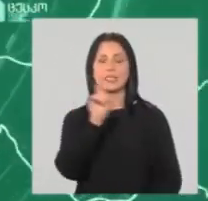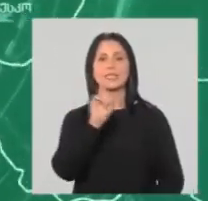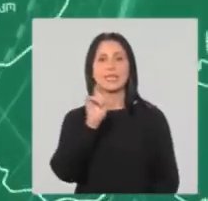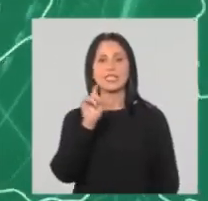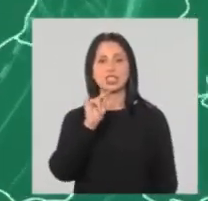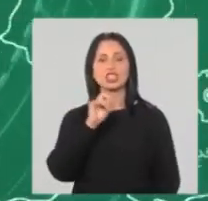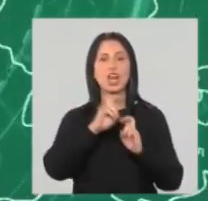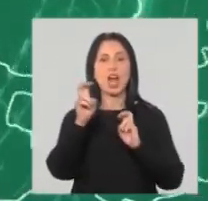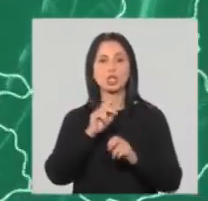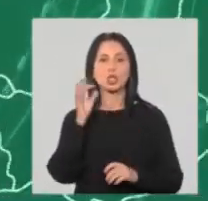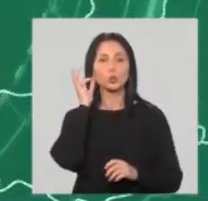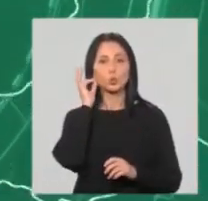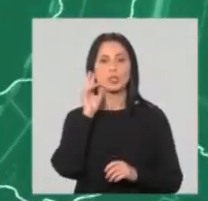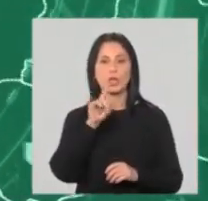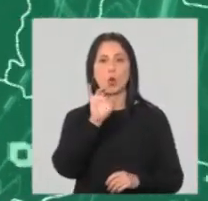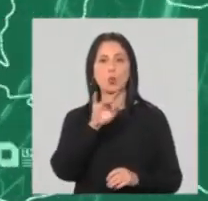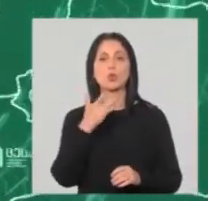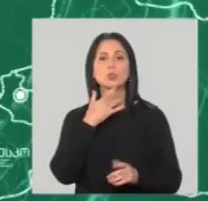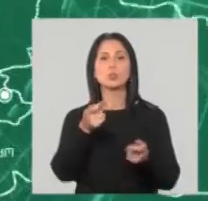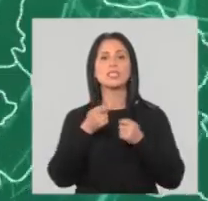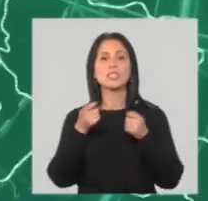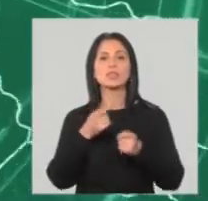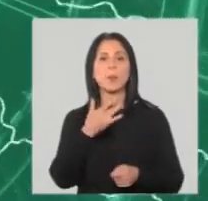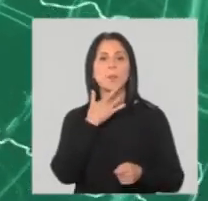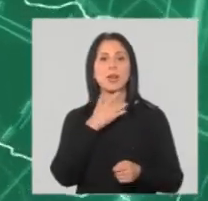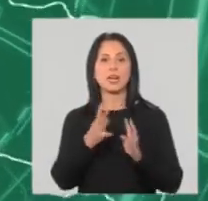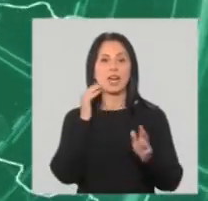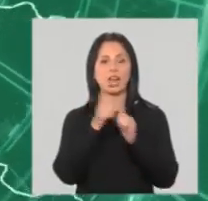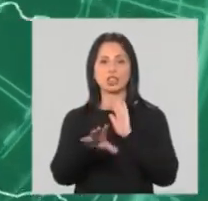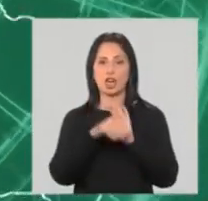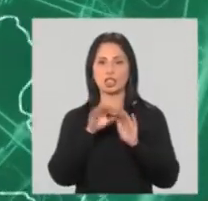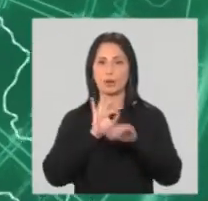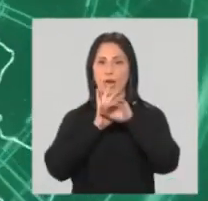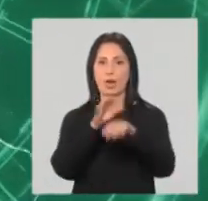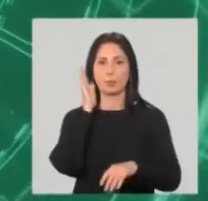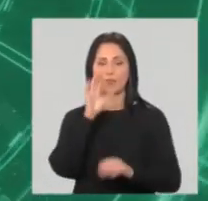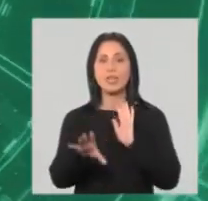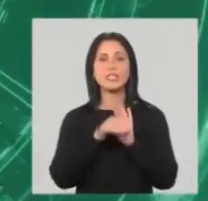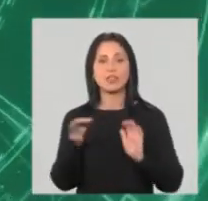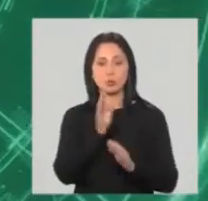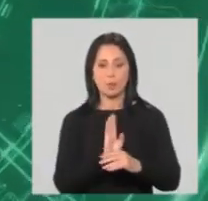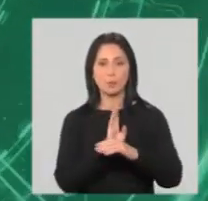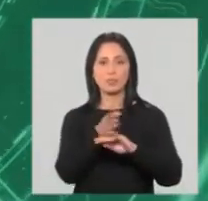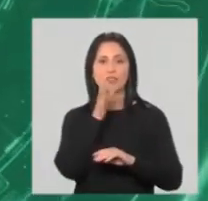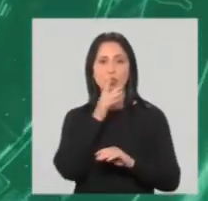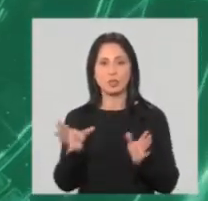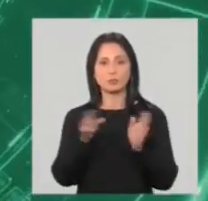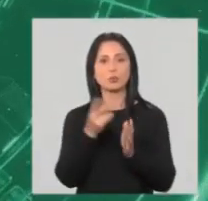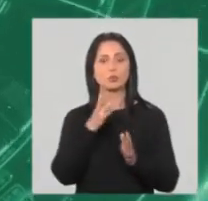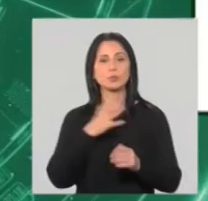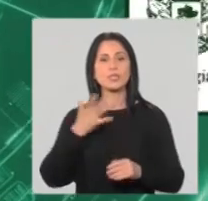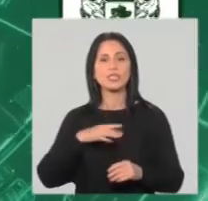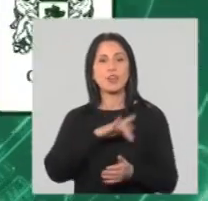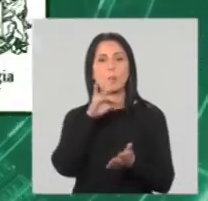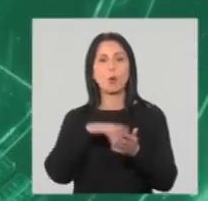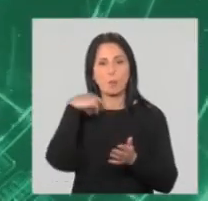Ceatora, Zubdidi, eləcə də Xulu munisipalitetlərində verliyə növbədən kənar seçkiləri keçiriləcək. Seçki məntəqəsinə